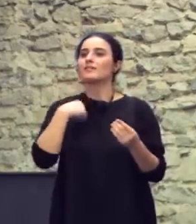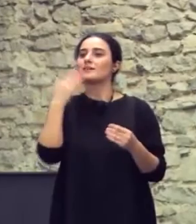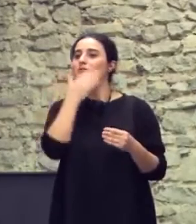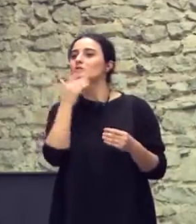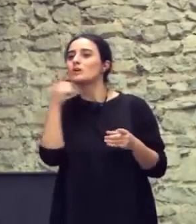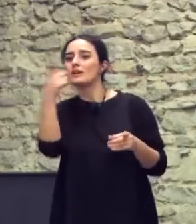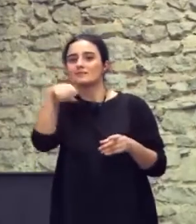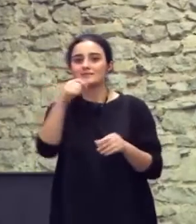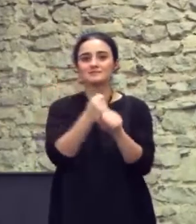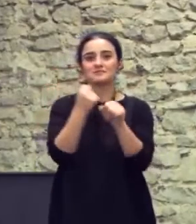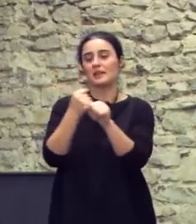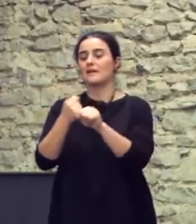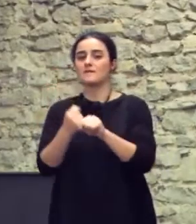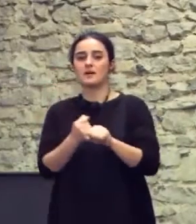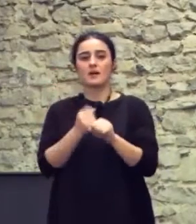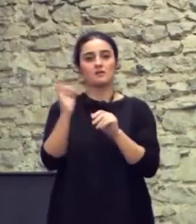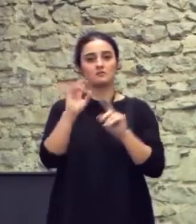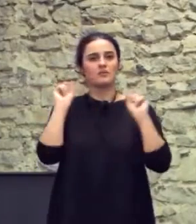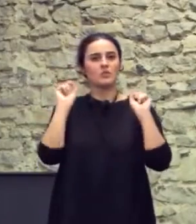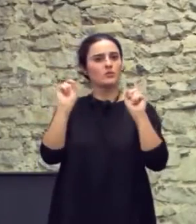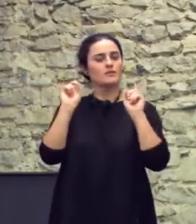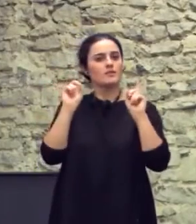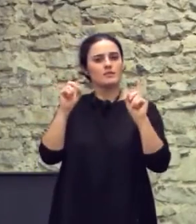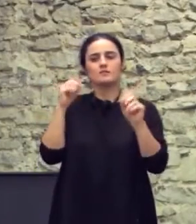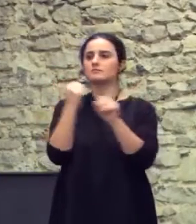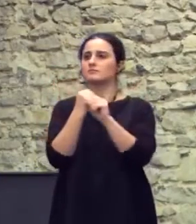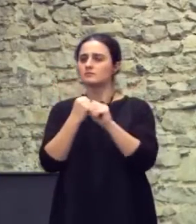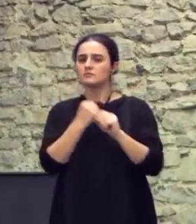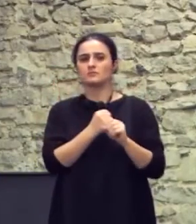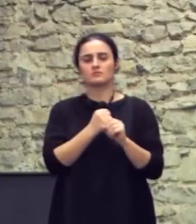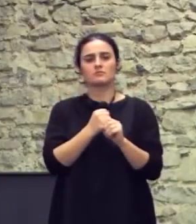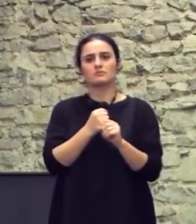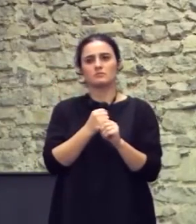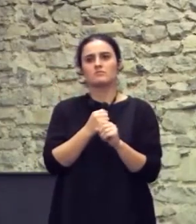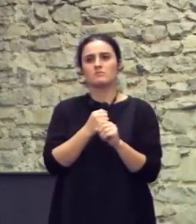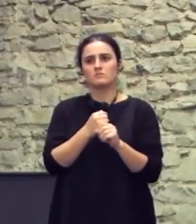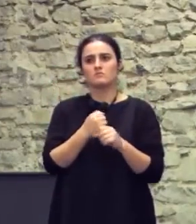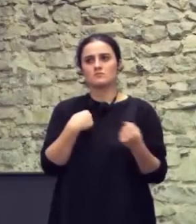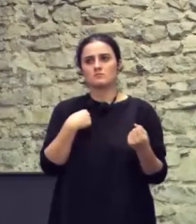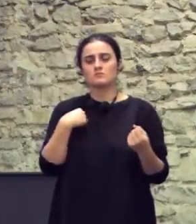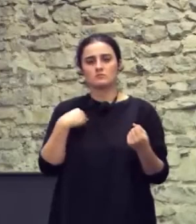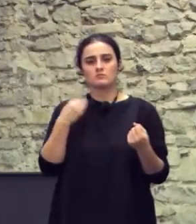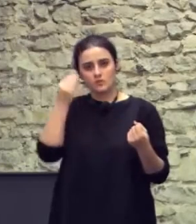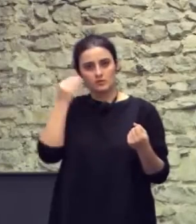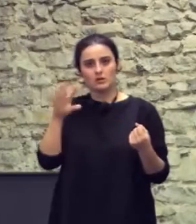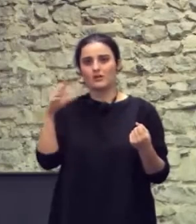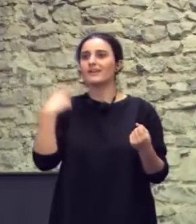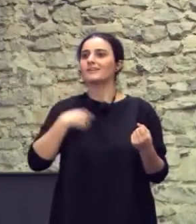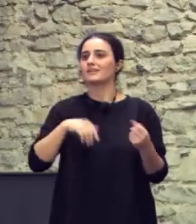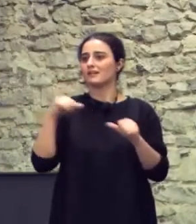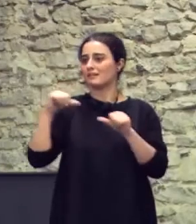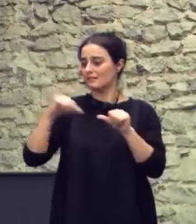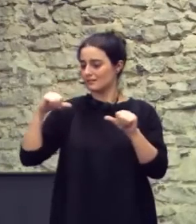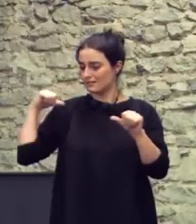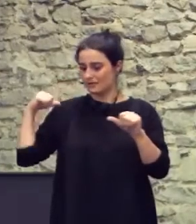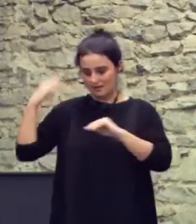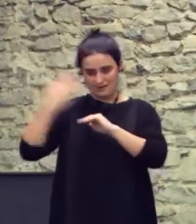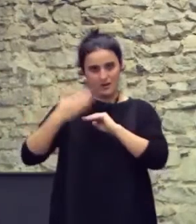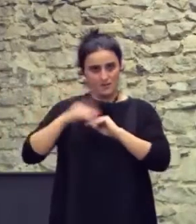ibiltzen zaretenak lanean edo hezkuntza mailan gauzak egiten, eta uste dut segurazki ikusiko zenituztela muga